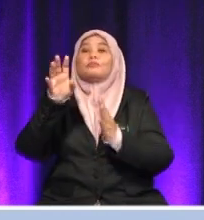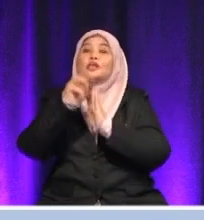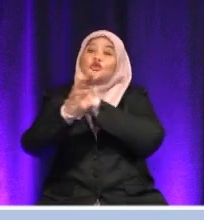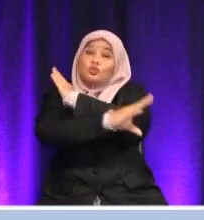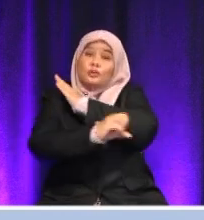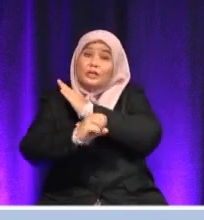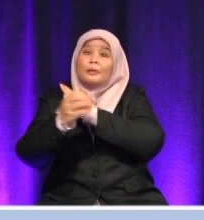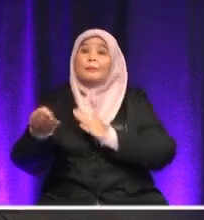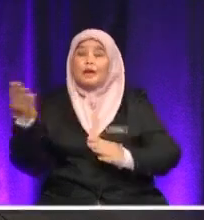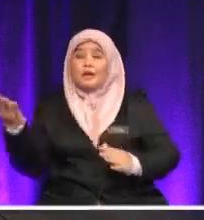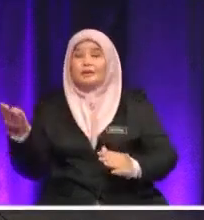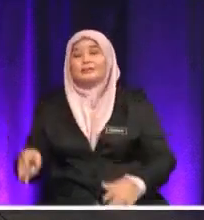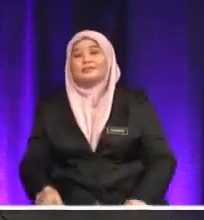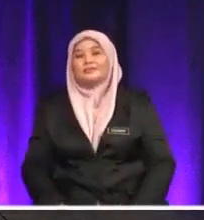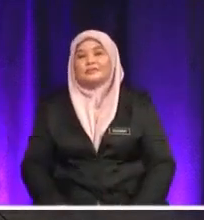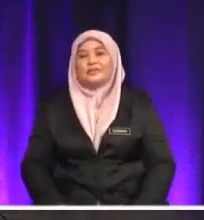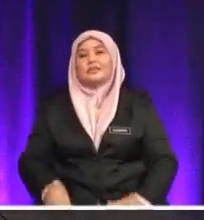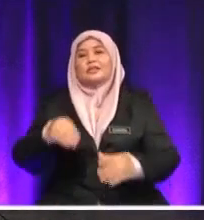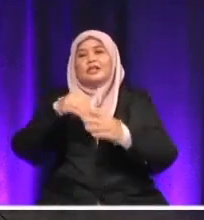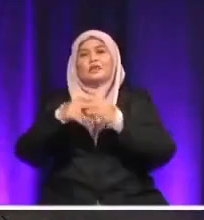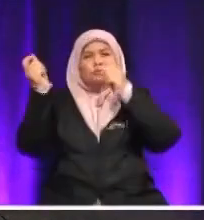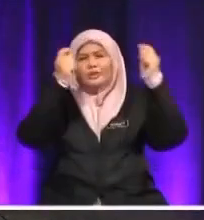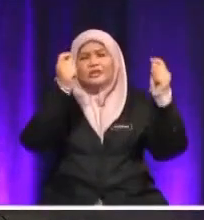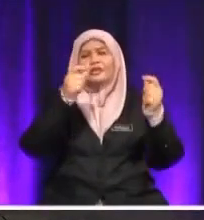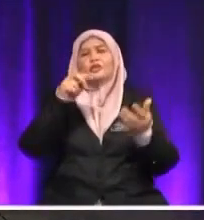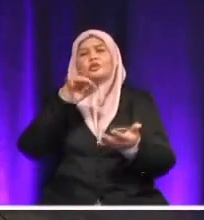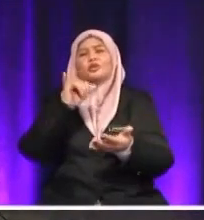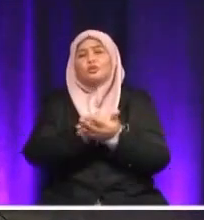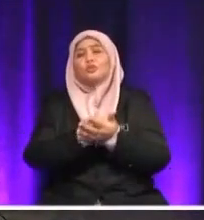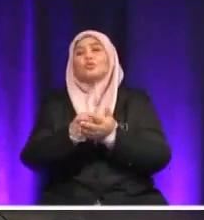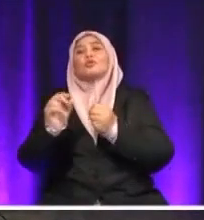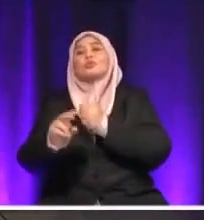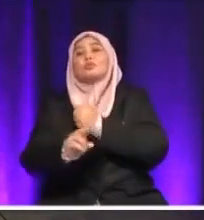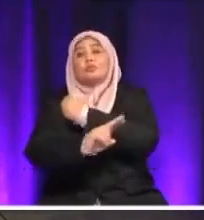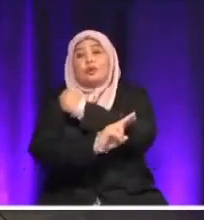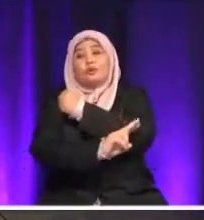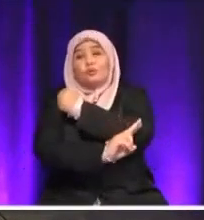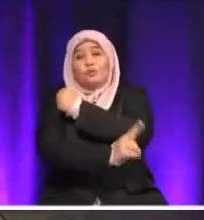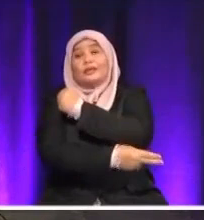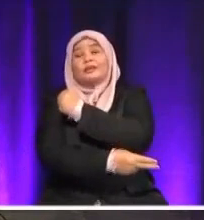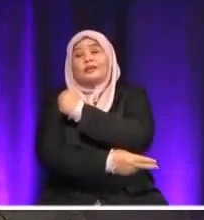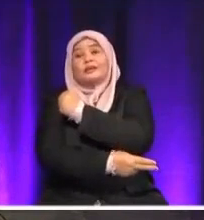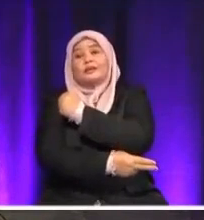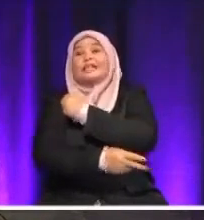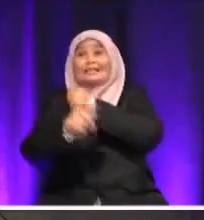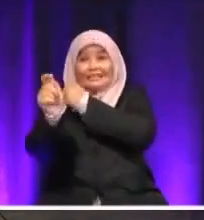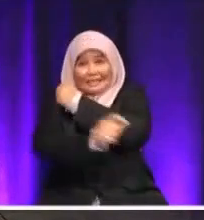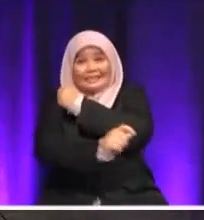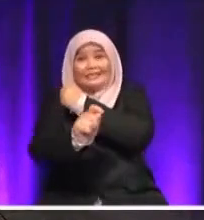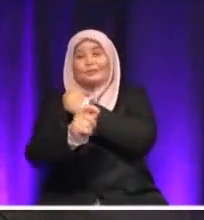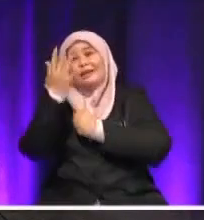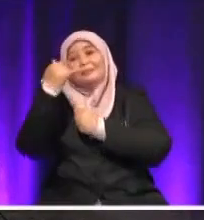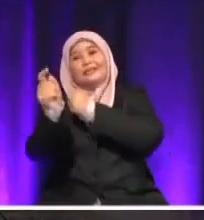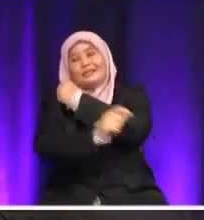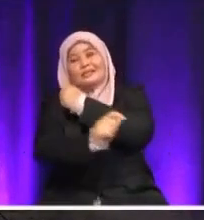barang, Ustaz. Okay, mencuri barang. Yeah. Dalam situasi itu, apa hukuman yang dikenakan oleh hakim tersebut? Takzir. Takzir. Kenapa